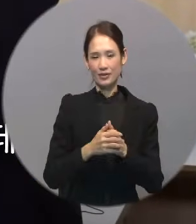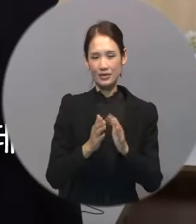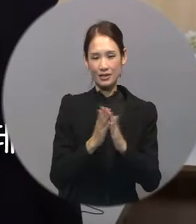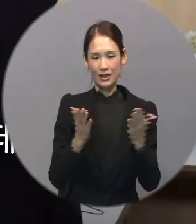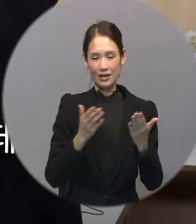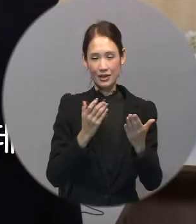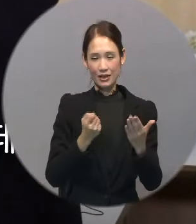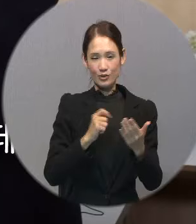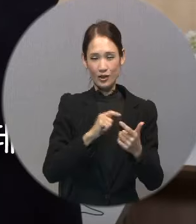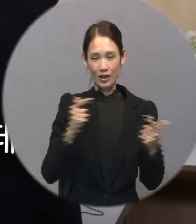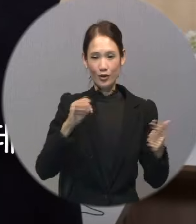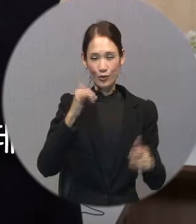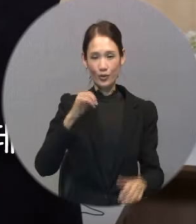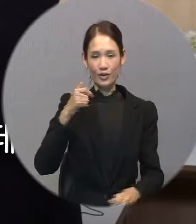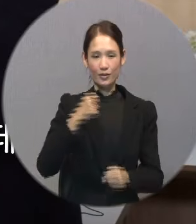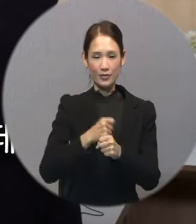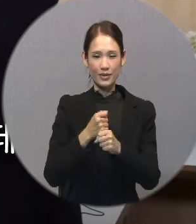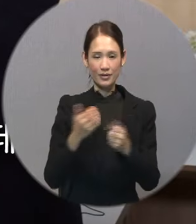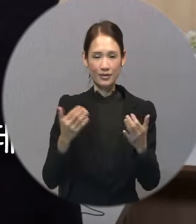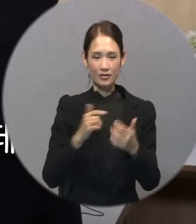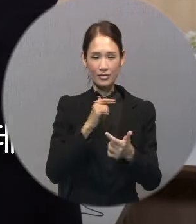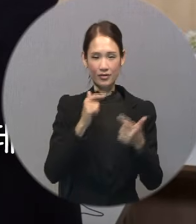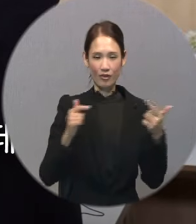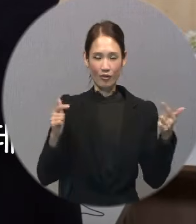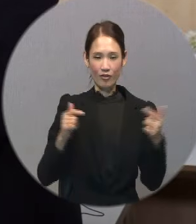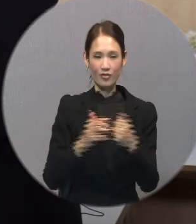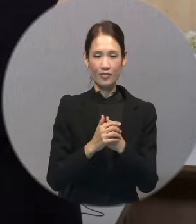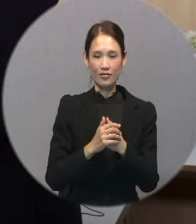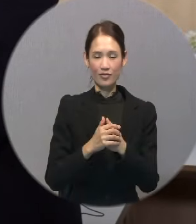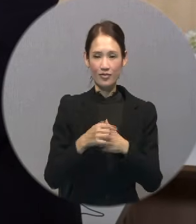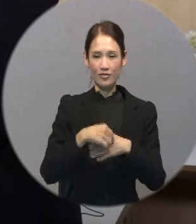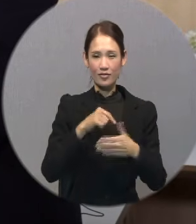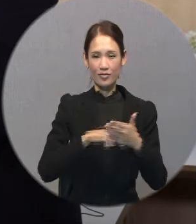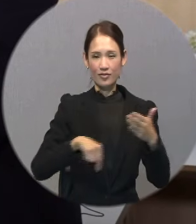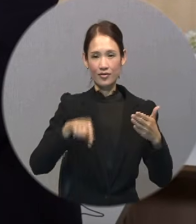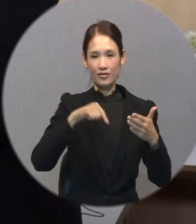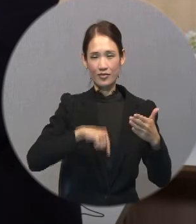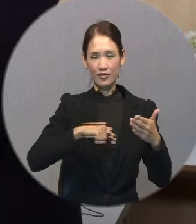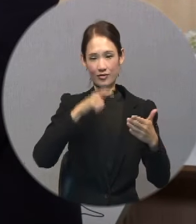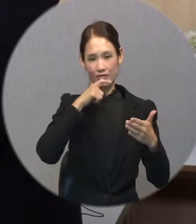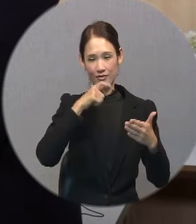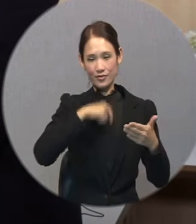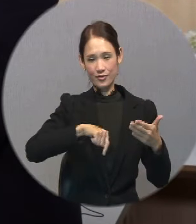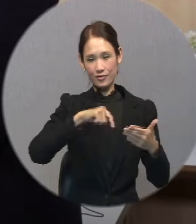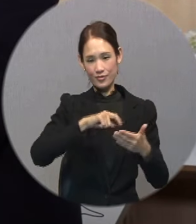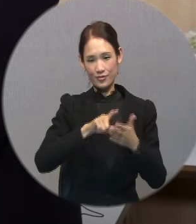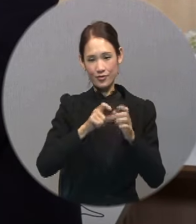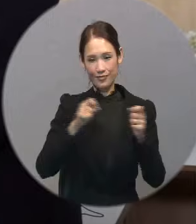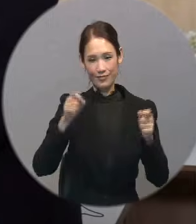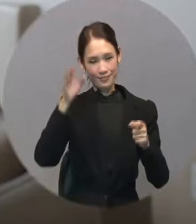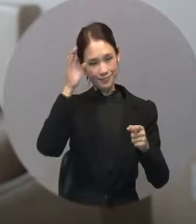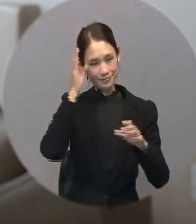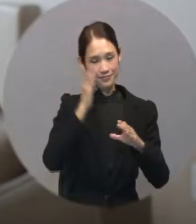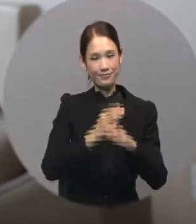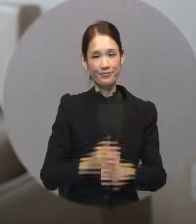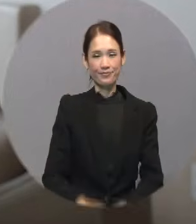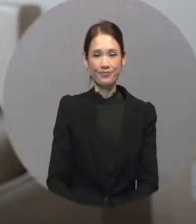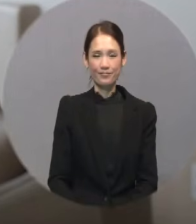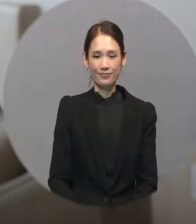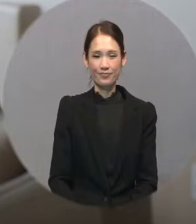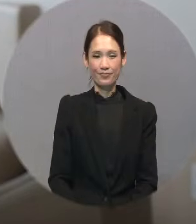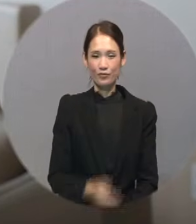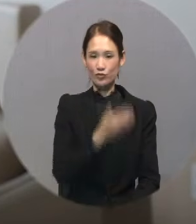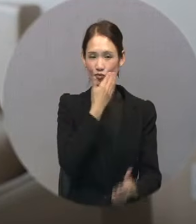가지고 다양한 컨텐츠 만드는 일을 했는데요. 그런 것들이 아이들 속에 오래 가슴 속에 남아 있을 거라고 저는 기대하고 있습니다. 중요한